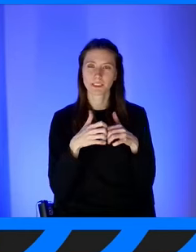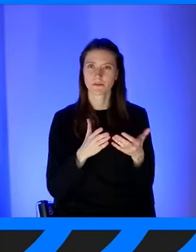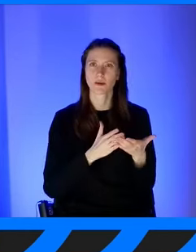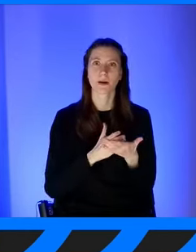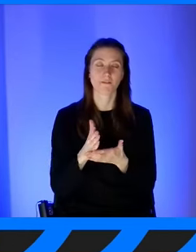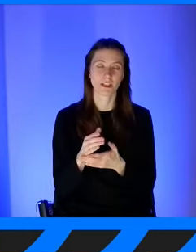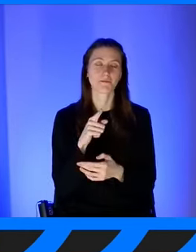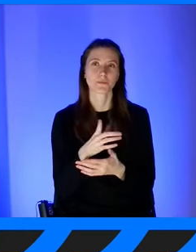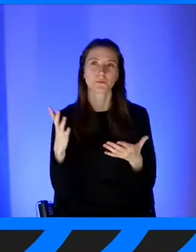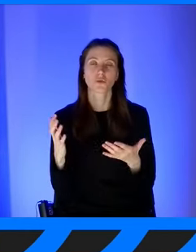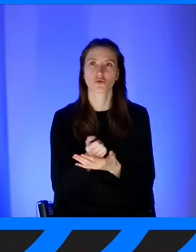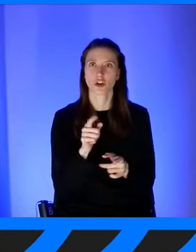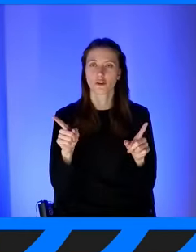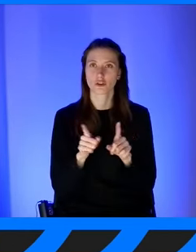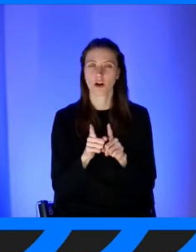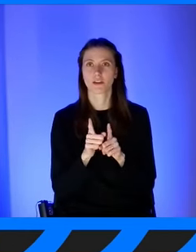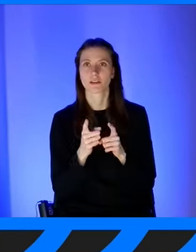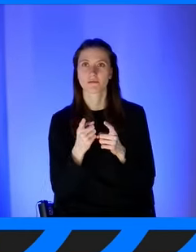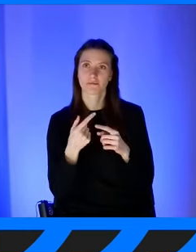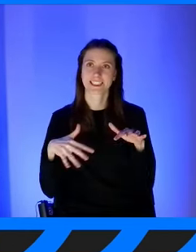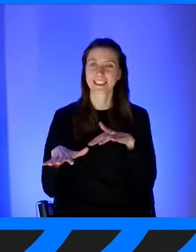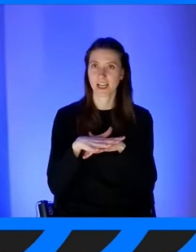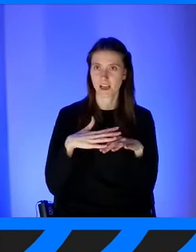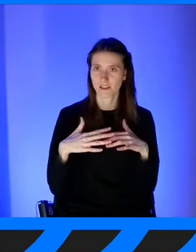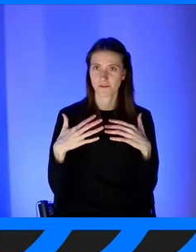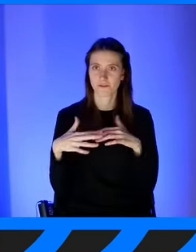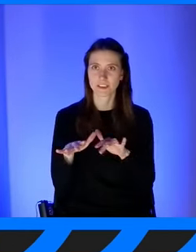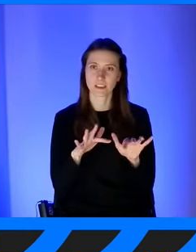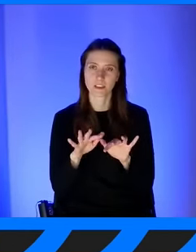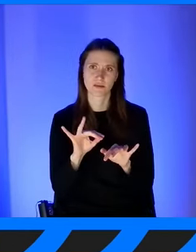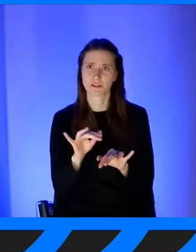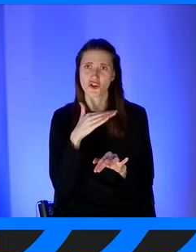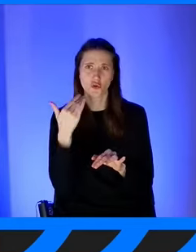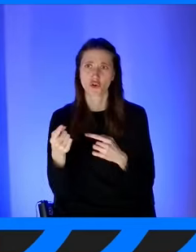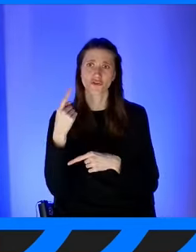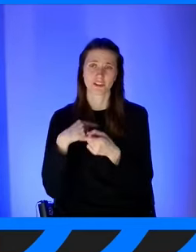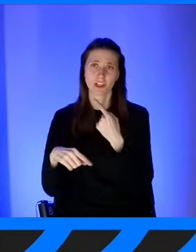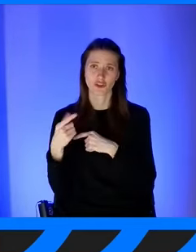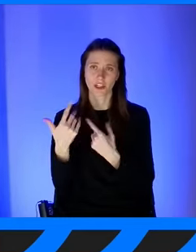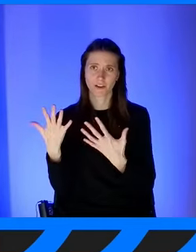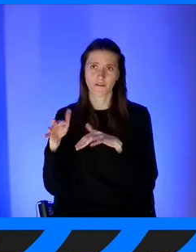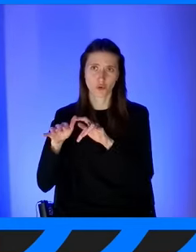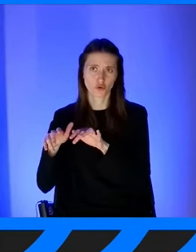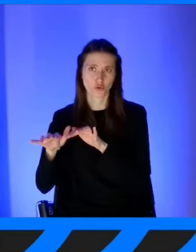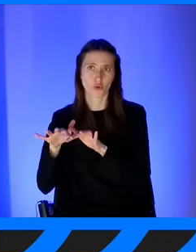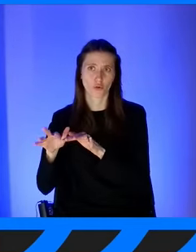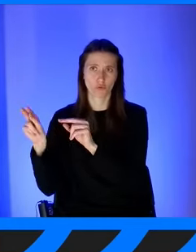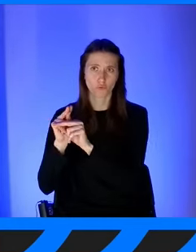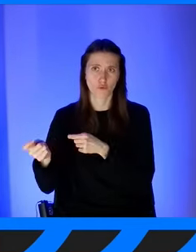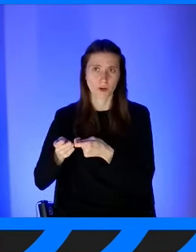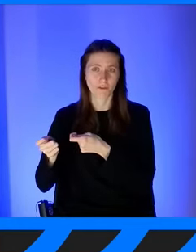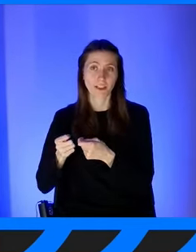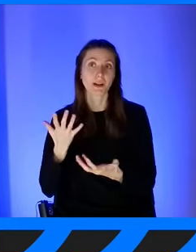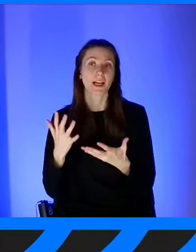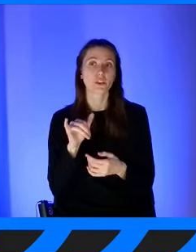да то есть получаешь её как сервис тем меньше хочется возвращаться обратно там на управление серверами в ручном процессе вот А когда у